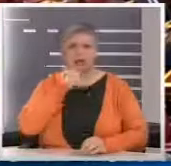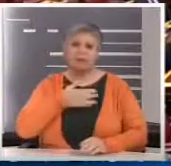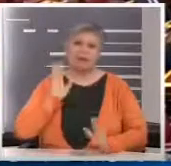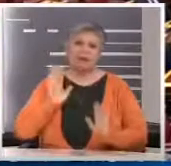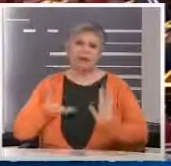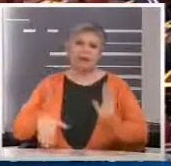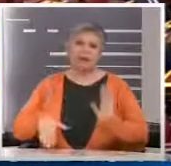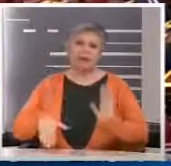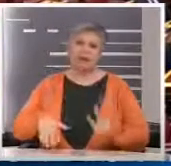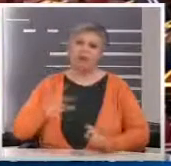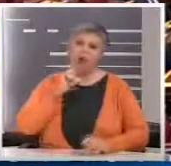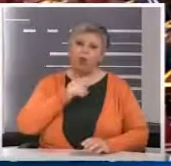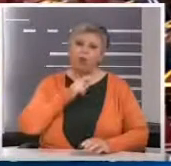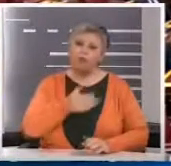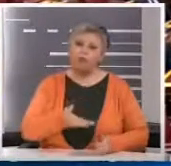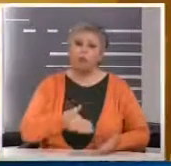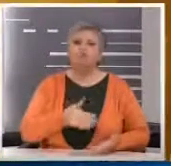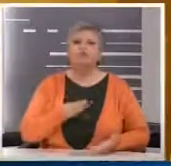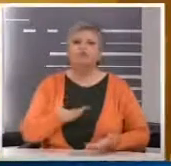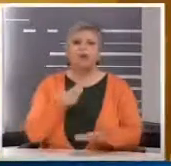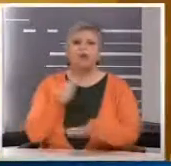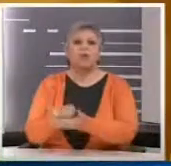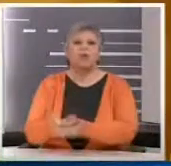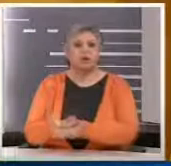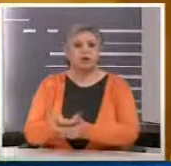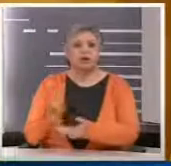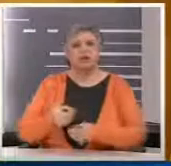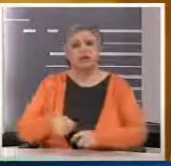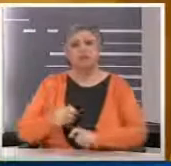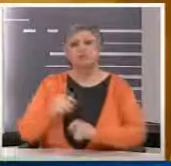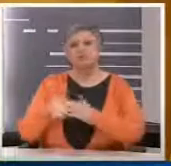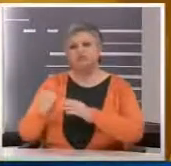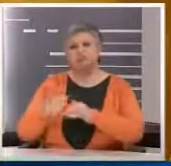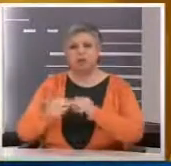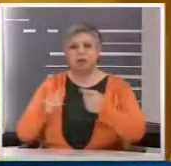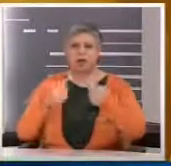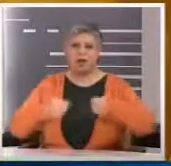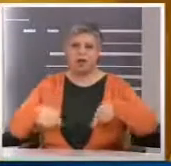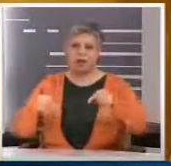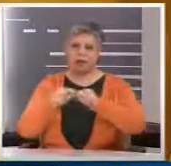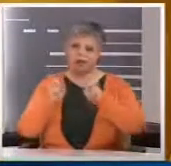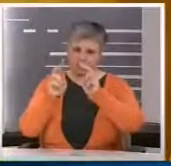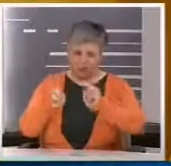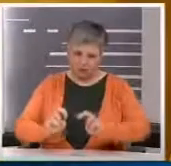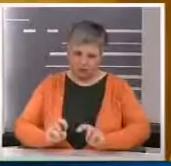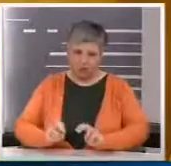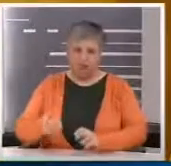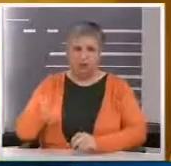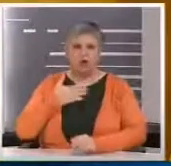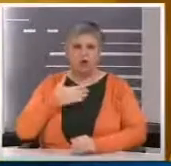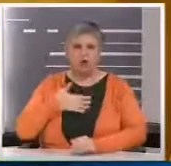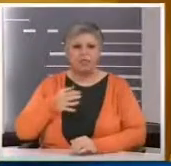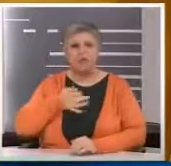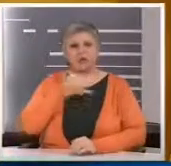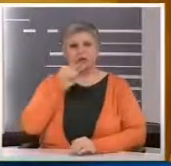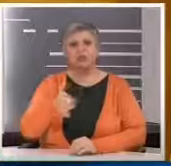πρόταση της προκαταρκτικής, για τη σύσταση προκαταρκτικής επιτροπής και δηλώνω από την αρχή ότι θα μείνω μόνο